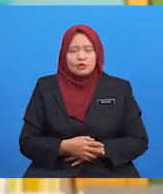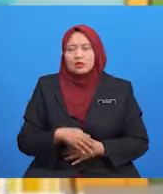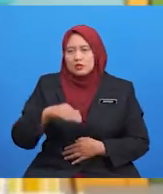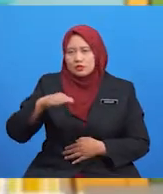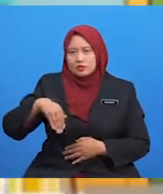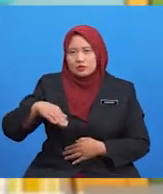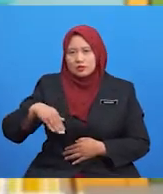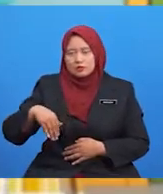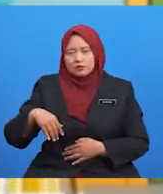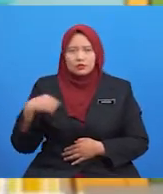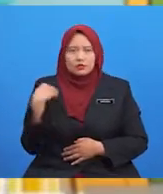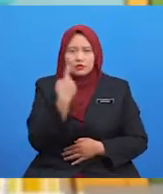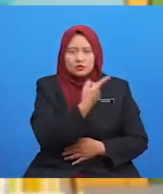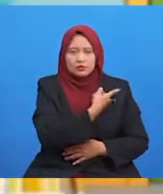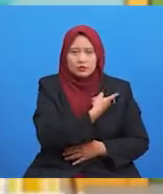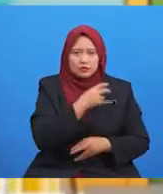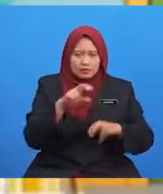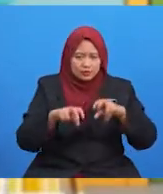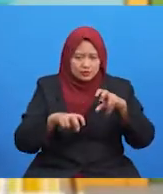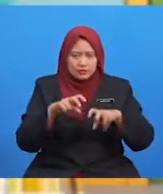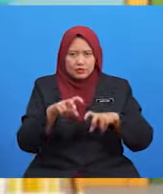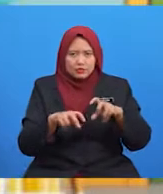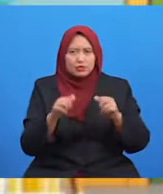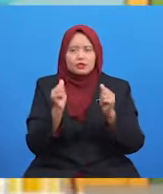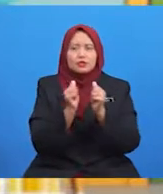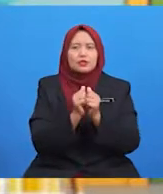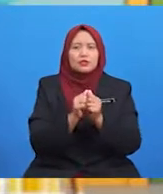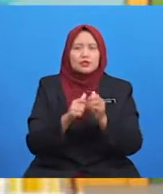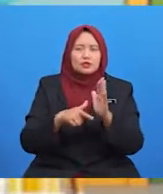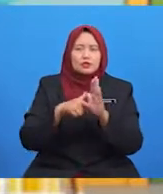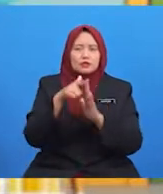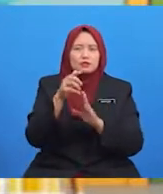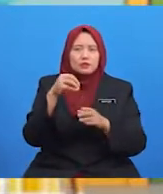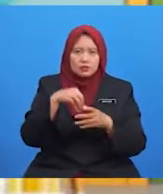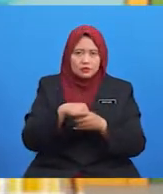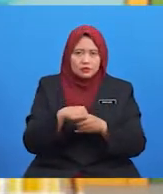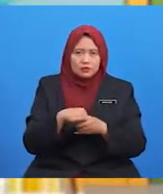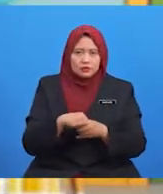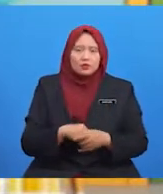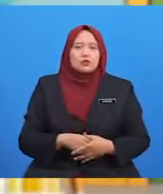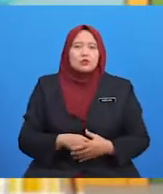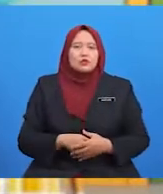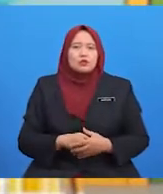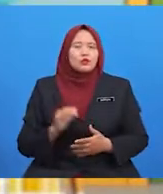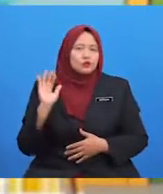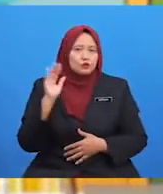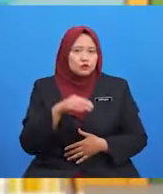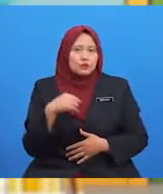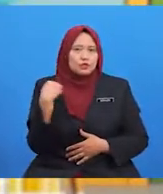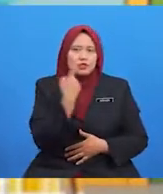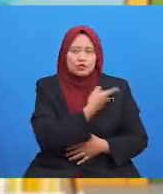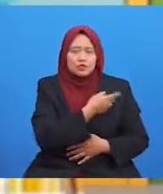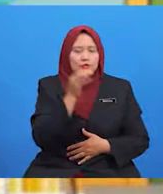Sebelum kita mengkaji dengan lebih mendalam, molek kiranya kita memahami maksud setiap